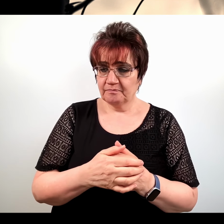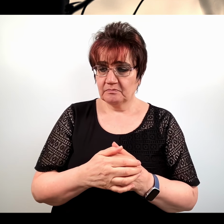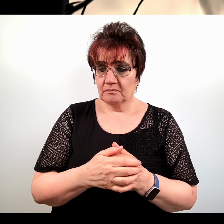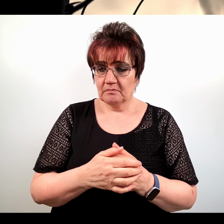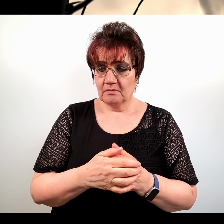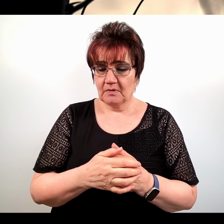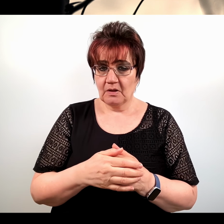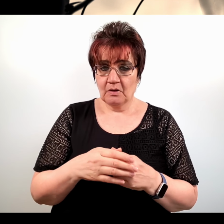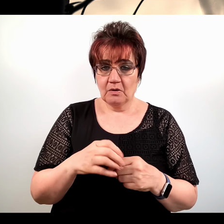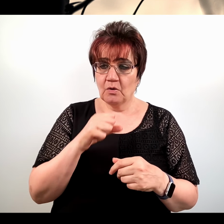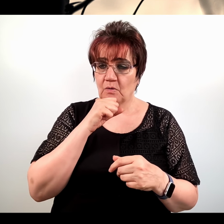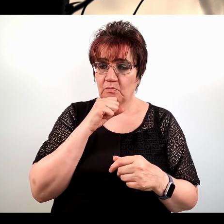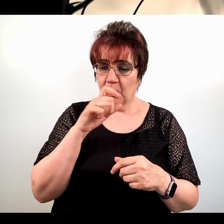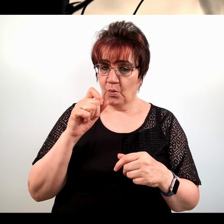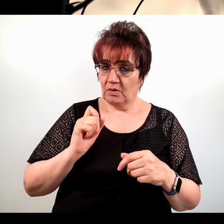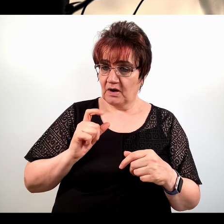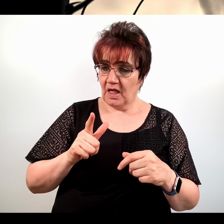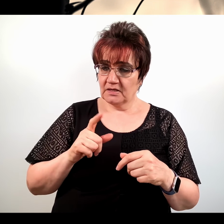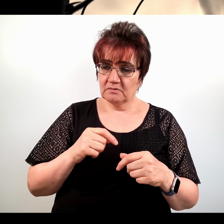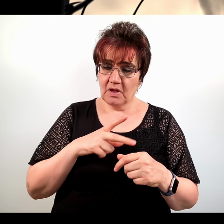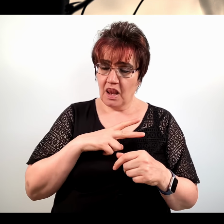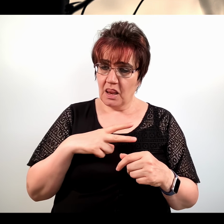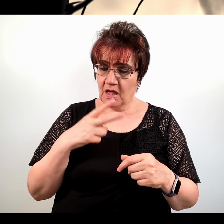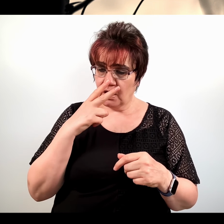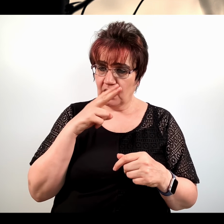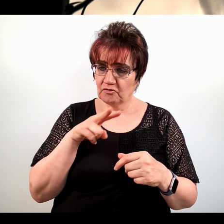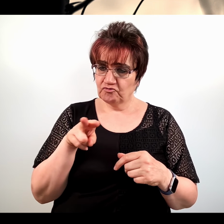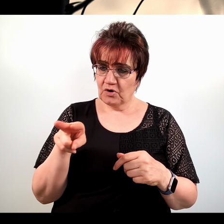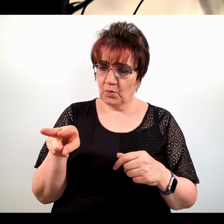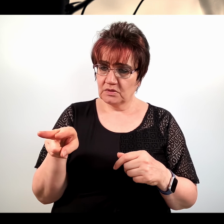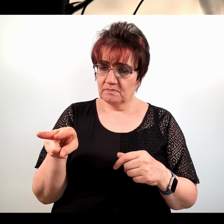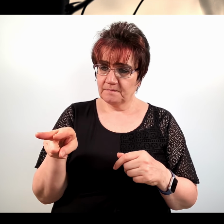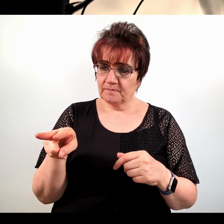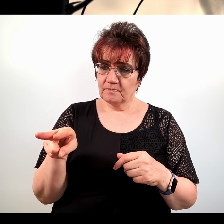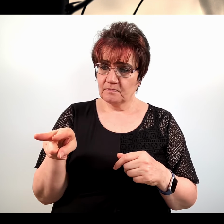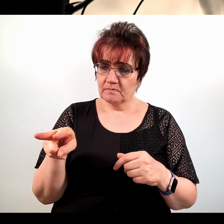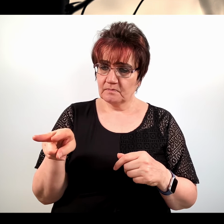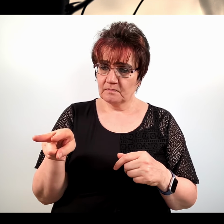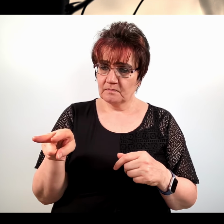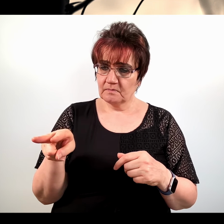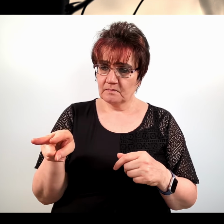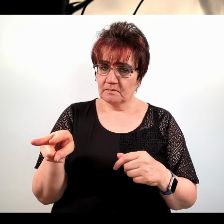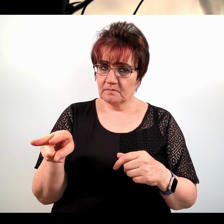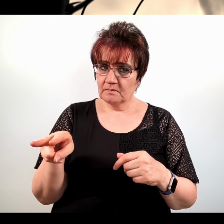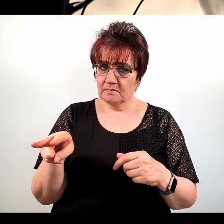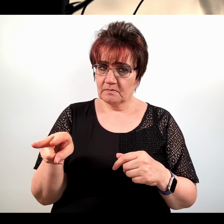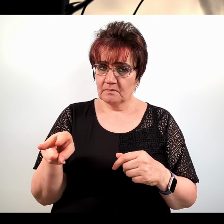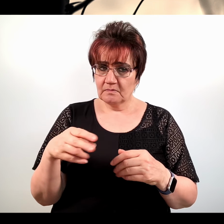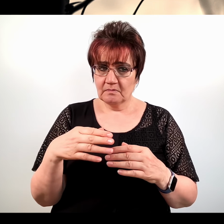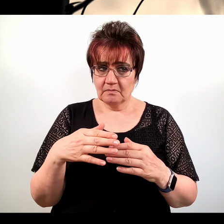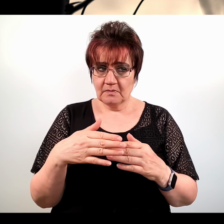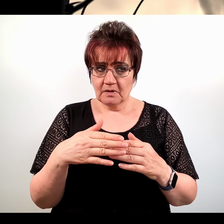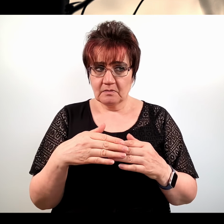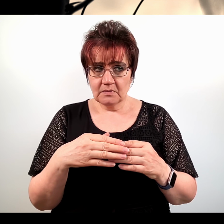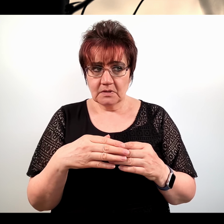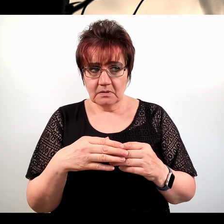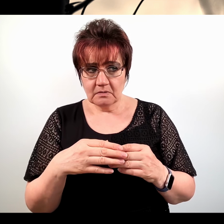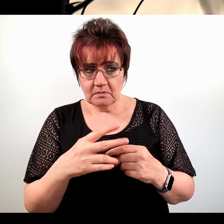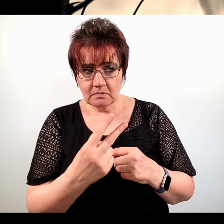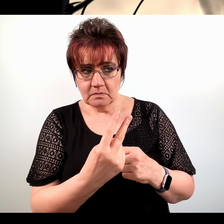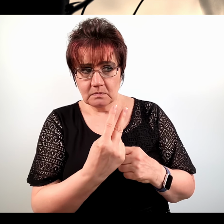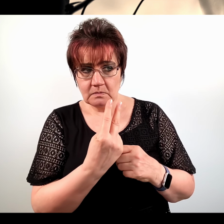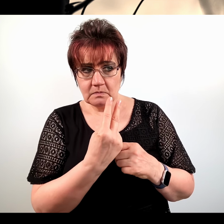Der reiche Bauer sah den Nachbarn lange an. Der Nachbar wusste nicht, wie ihm geschieht,